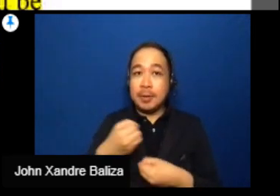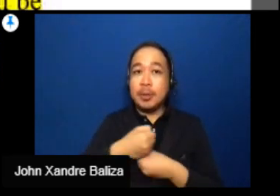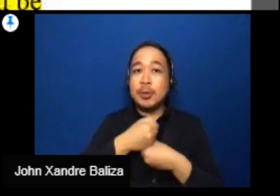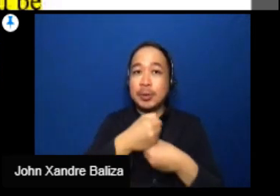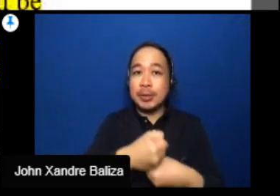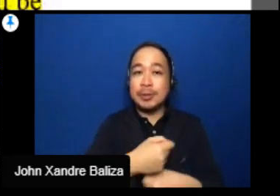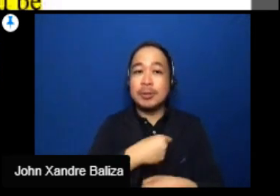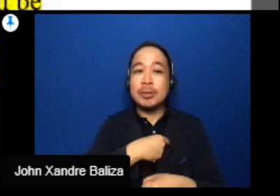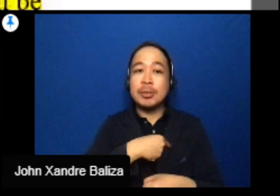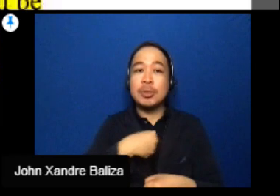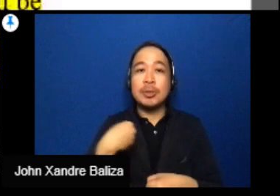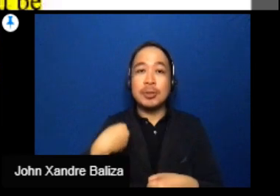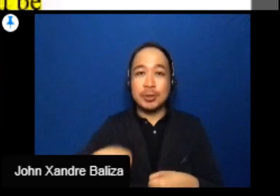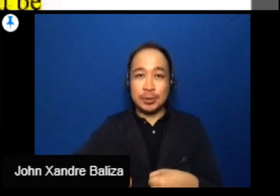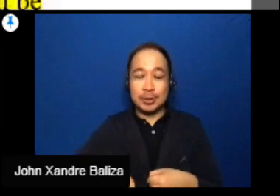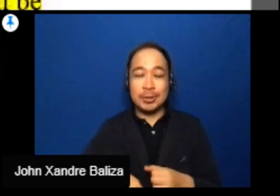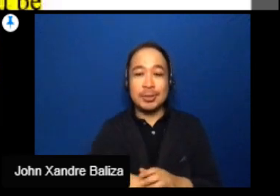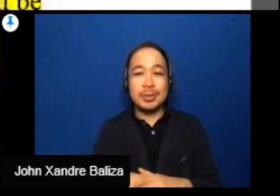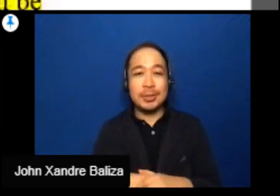China.